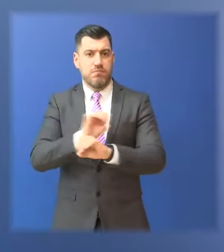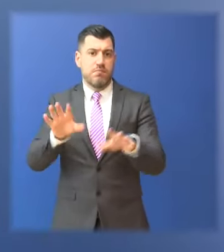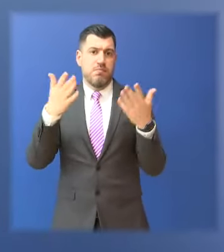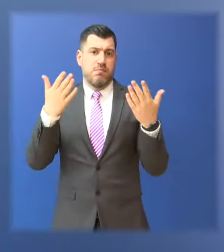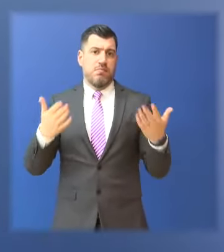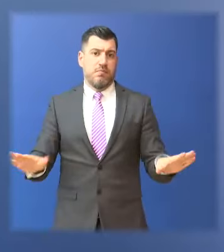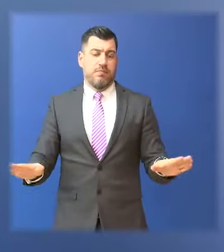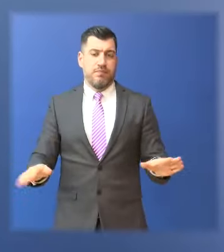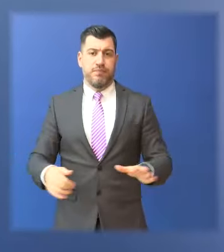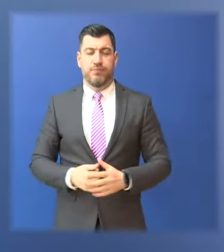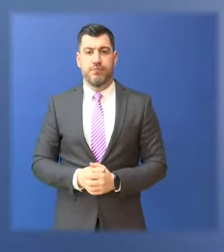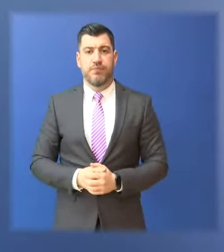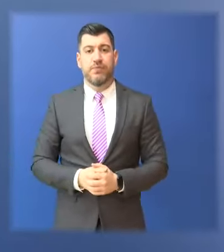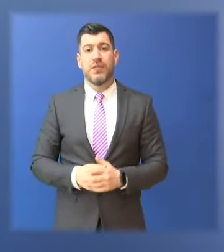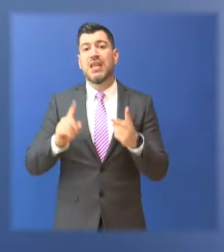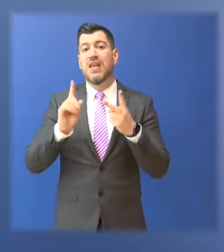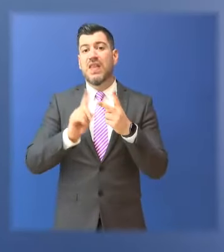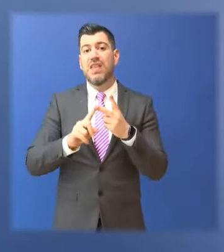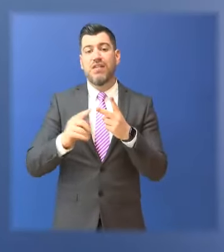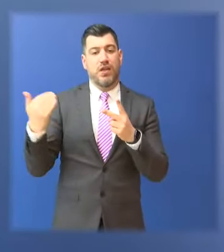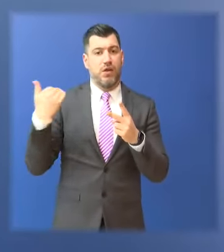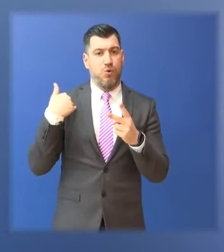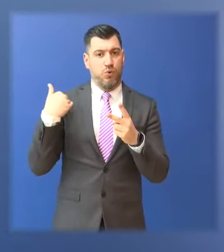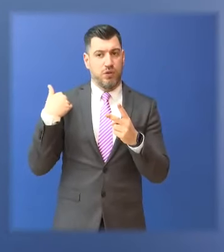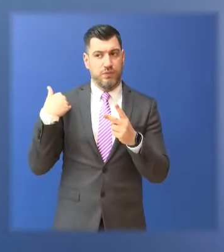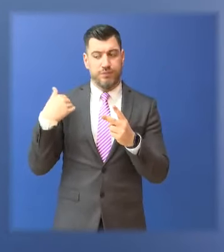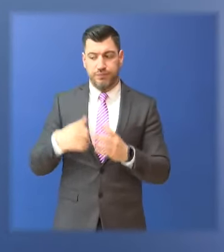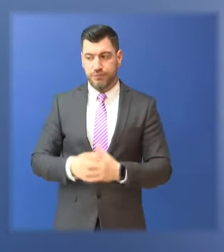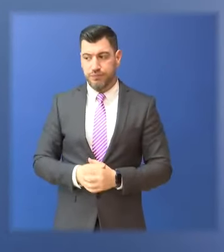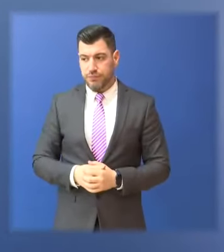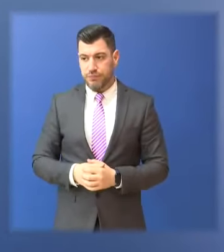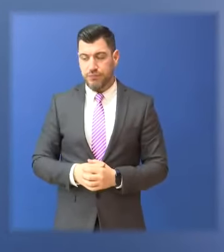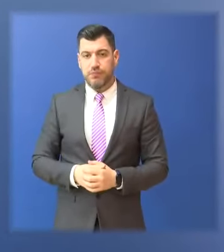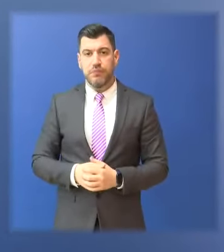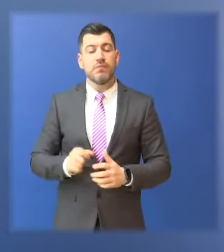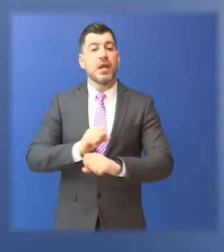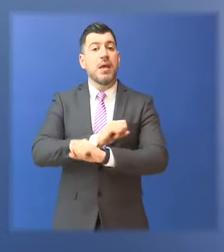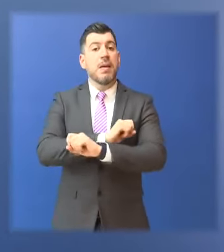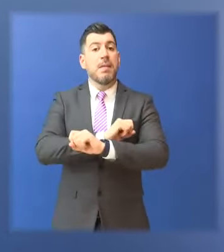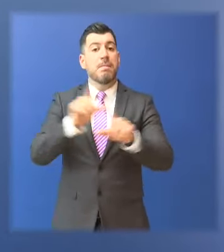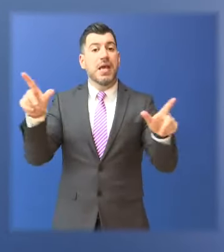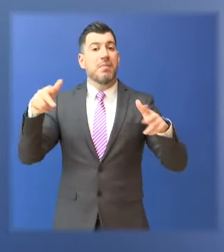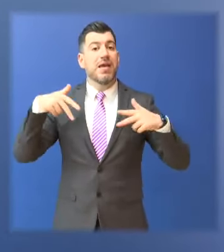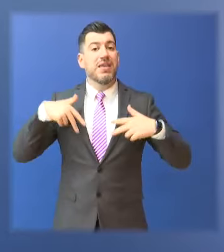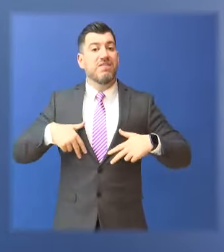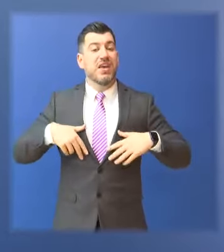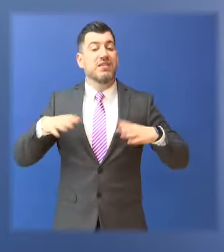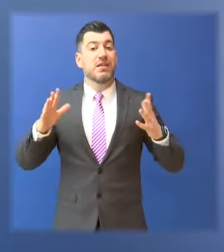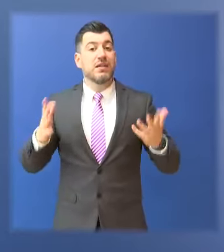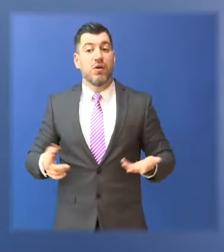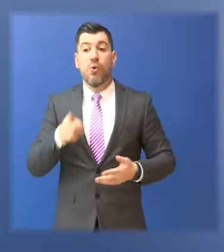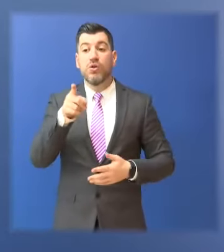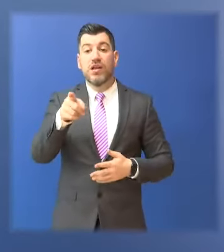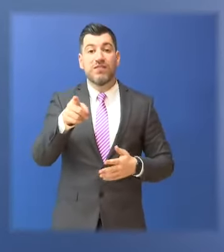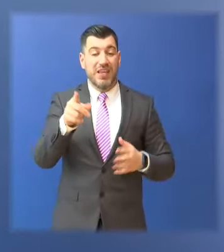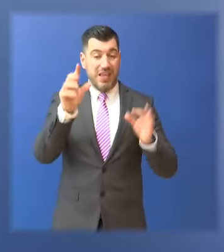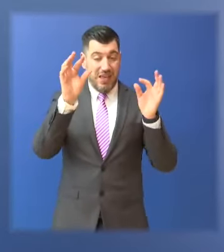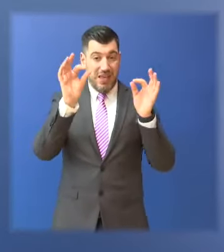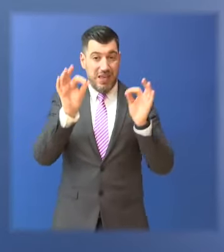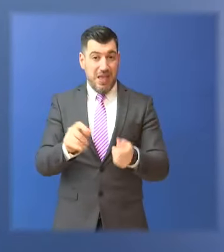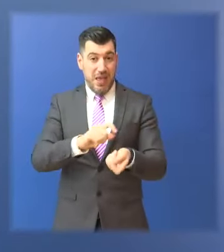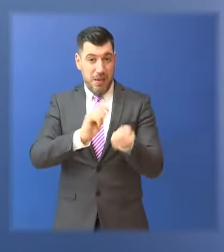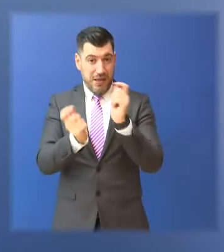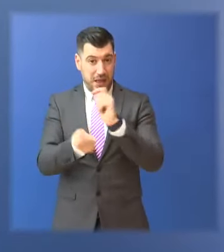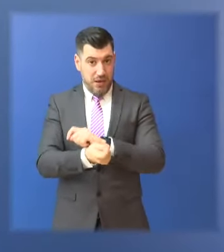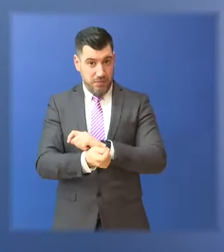εμβολιαστούν. Τώρα, ως προς το δεύτερο σκέλος, αυτό το οποίο θέλουμε να στείλουμε ως μήνυμα είναι ότι είναι μια εμβληματική μεταρρύθμιση για την κυβέρνηση